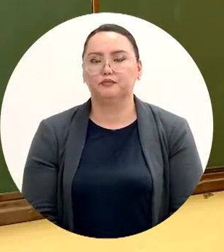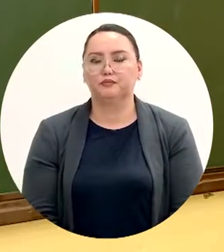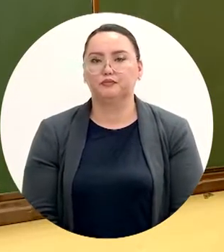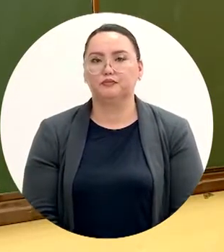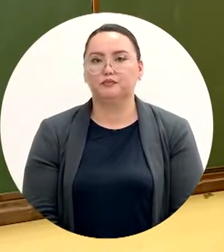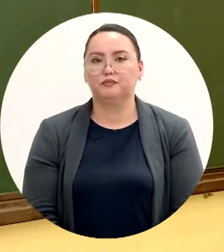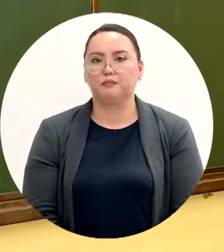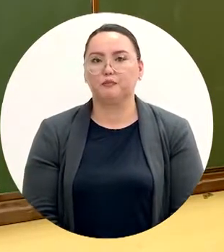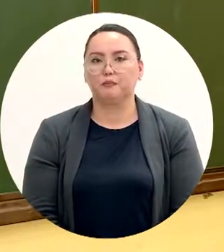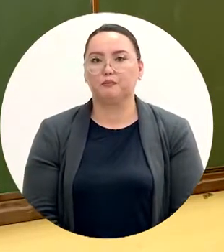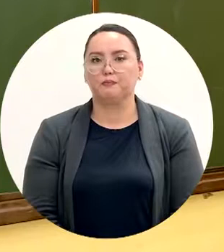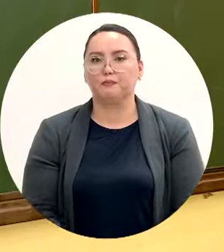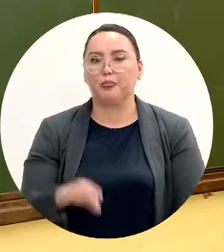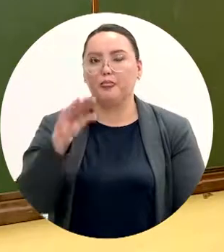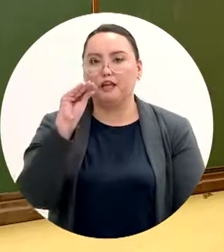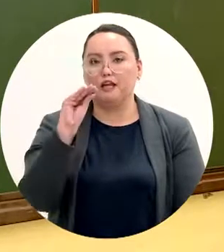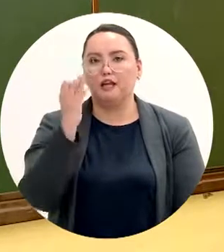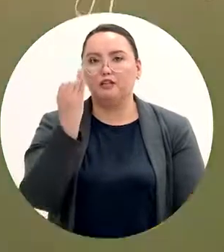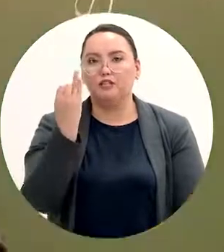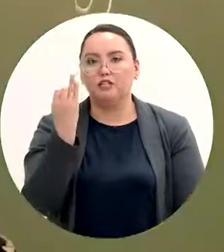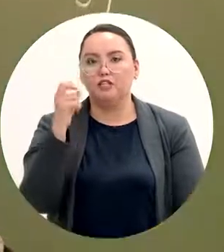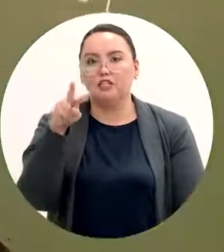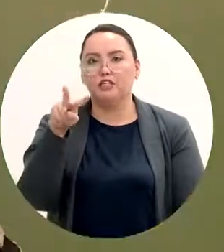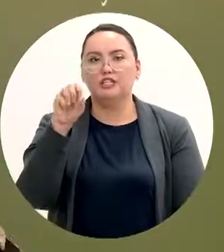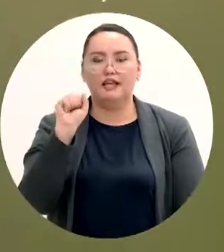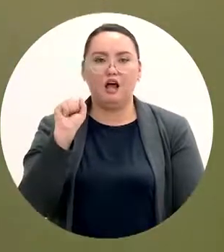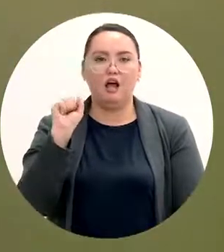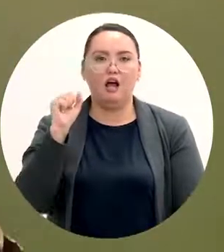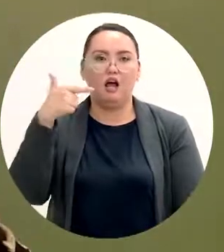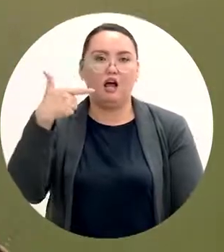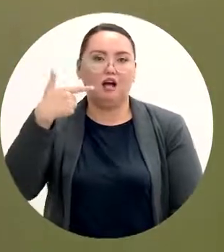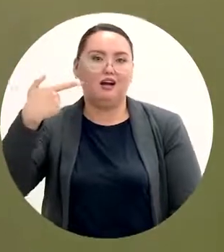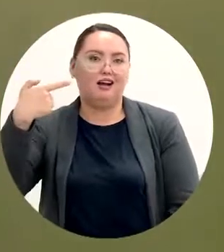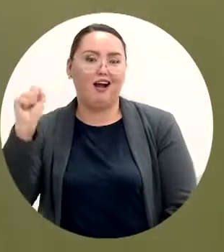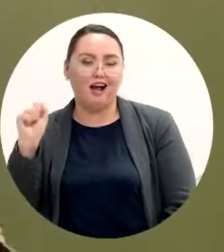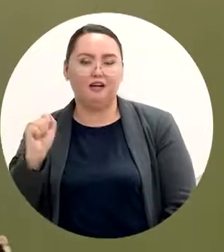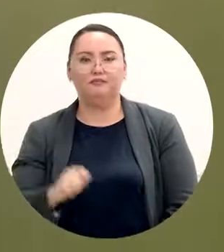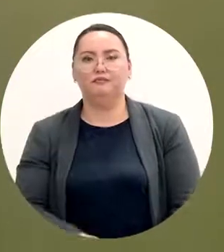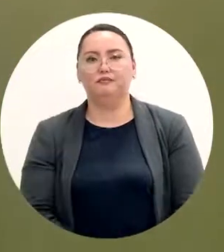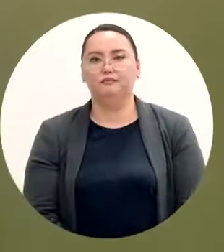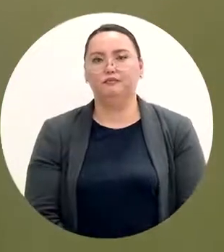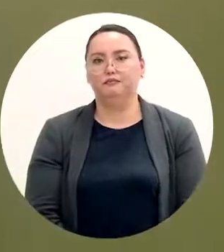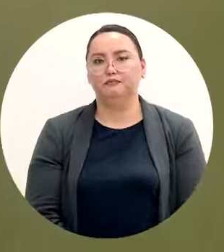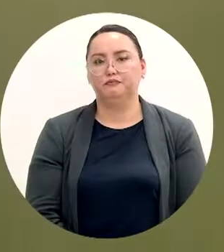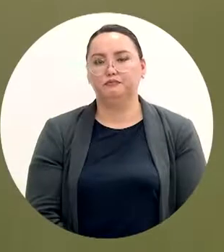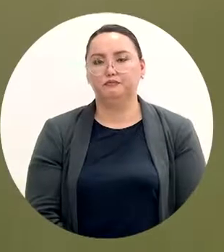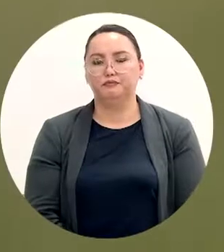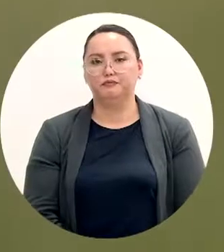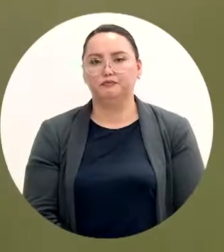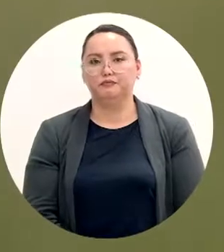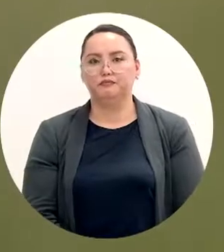бичсэн тэгээ тулгаж хараарай. За жишээ нь жалга гэдэг үгийг чи гэдэг тэргүй үеэр бичигдээд